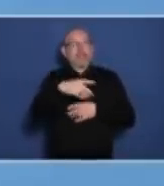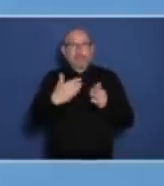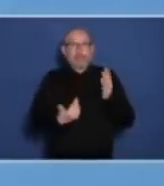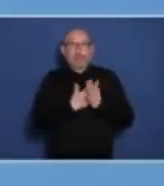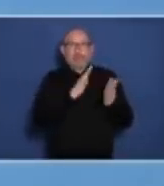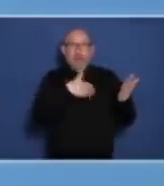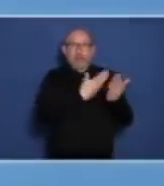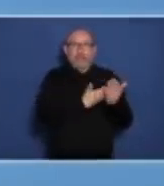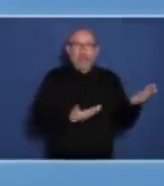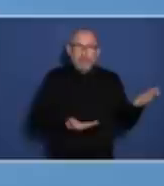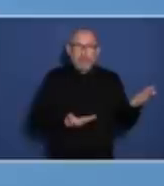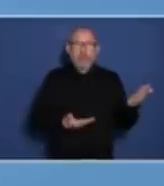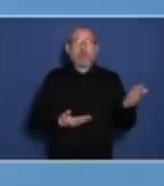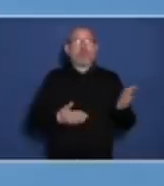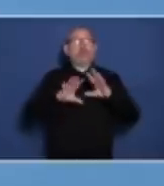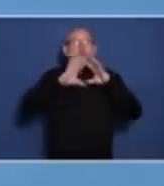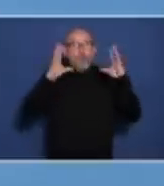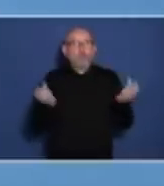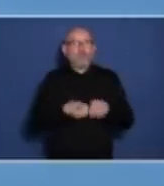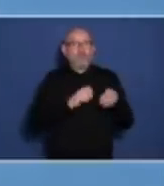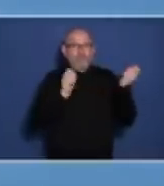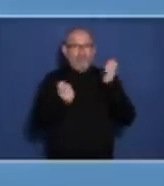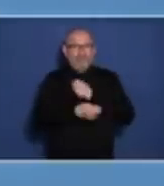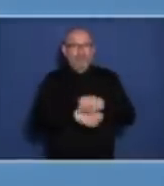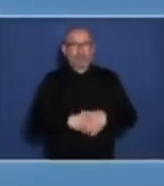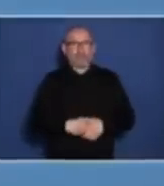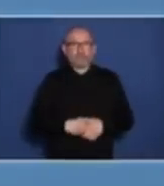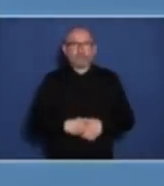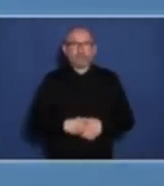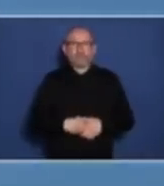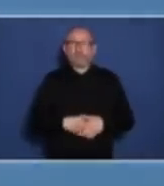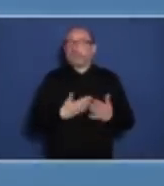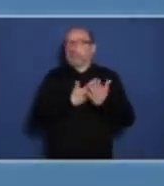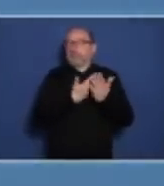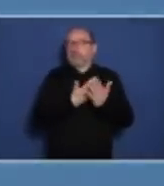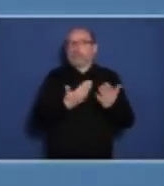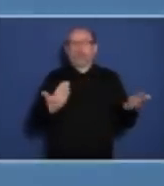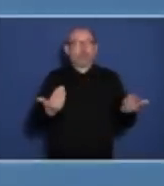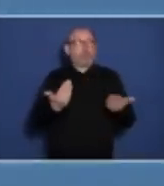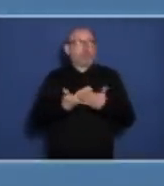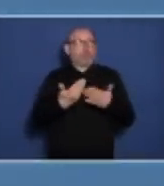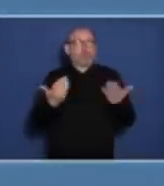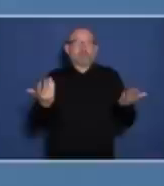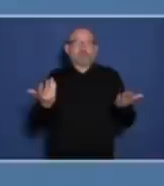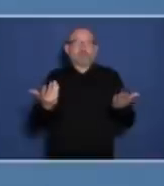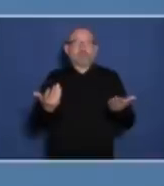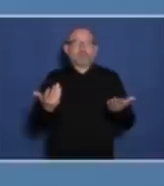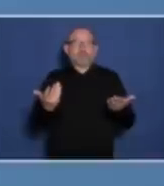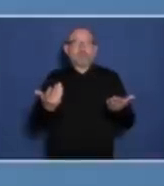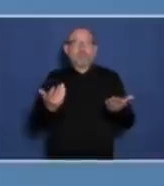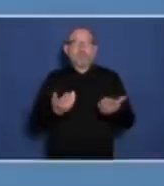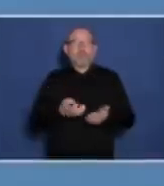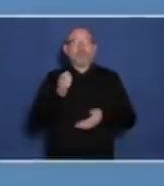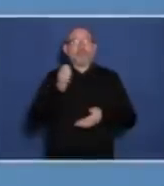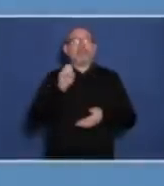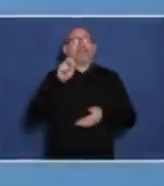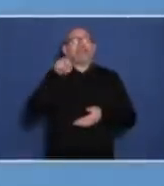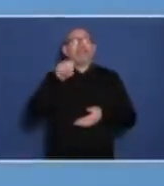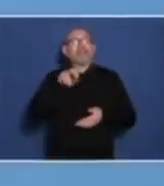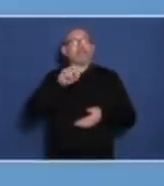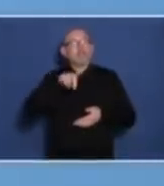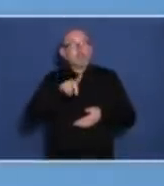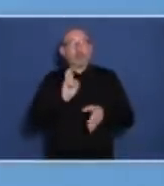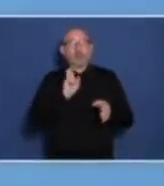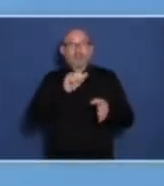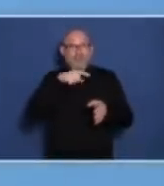ob sich der Umfang ändert. Beispiele haben wir bei uns auch, zum Beispiel Beteiligung an der Hensoldt AG ist eine von den Dingen,